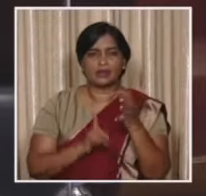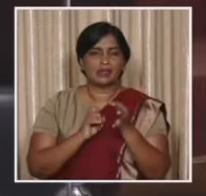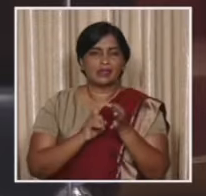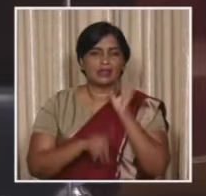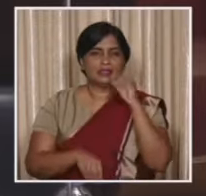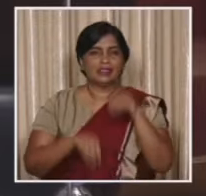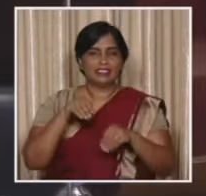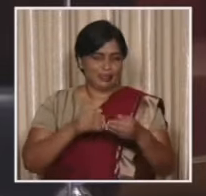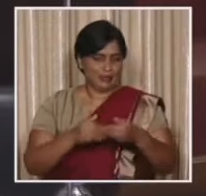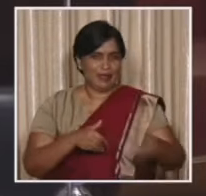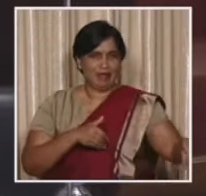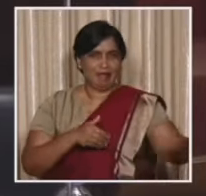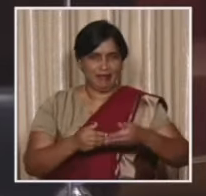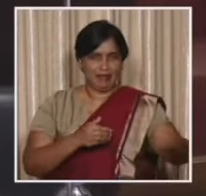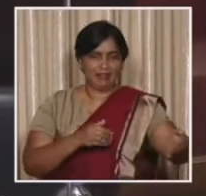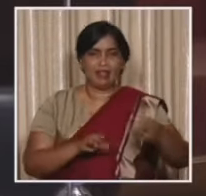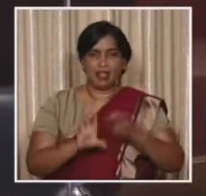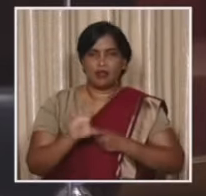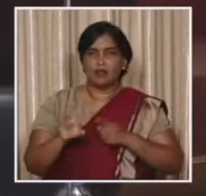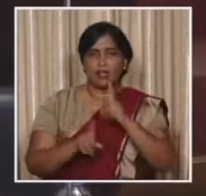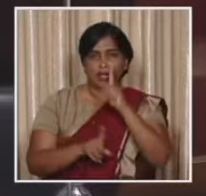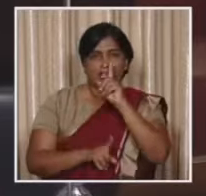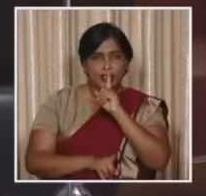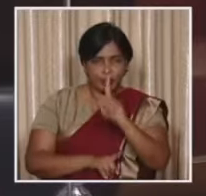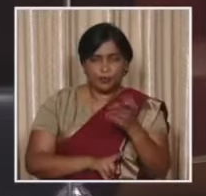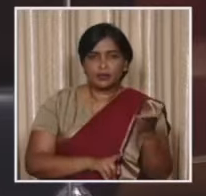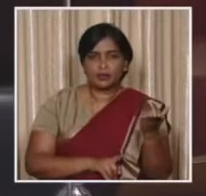ජනාධිපතිවරණය තියෙන අවුරුද්ද එක වචනයක් තියෙනවද?